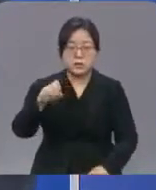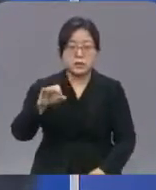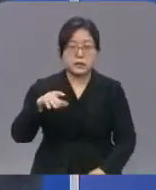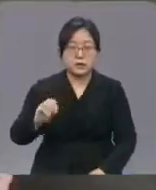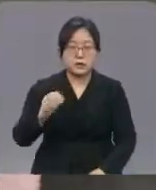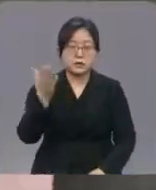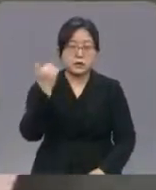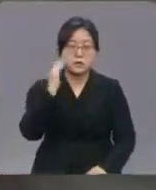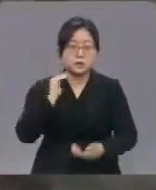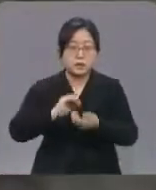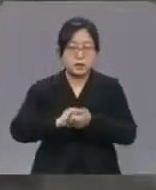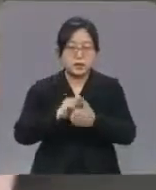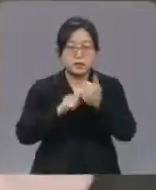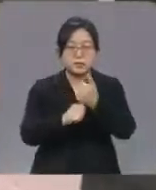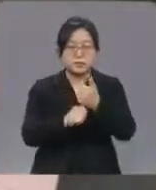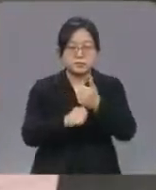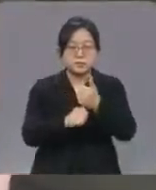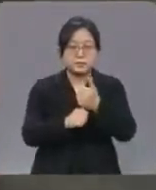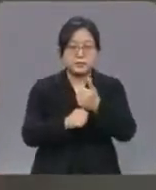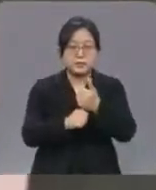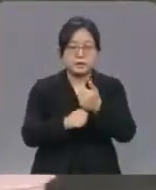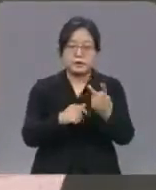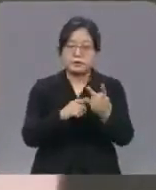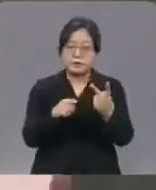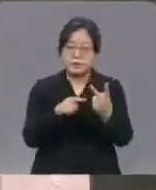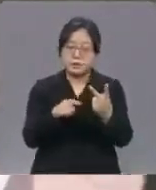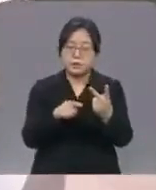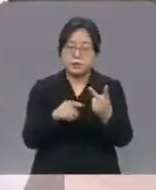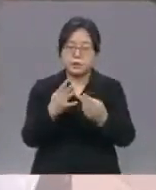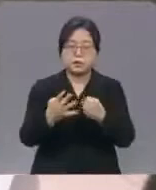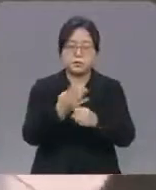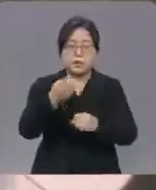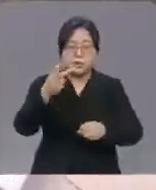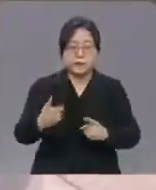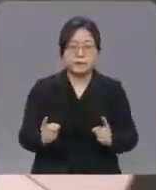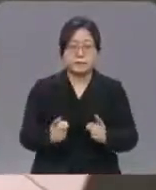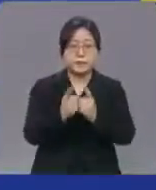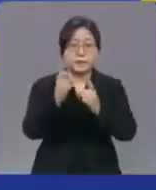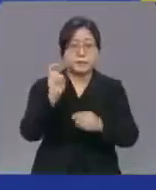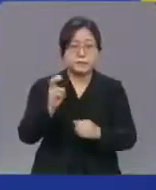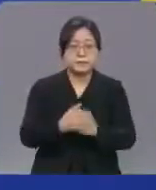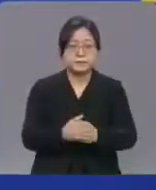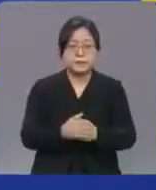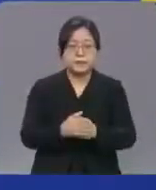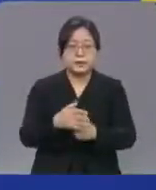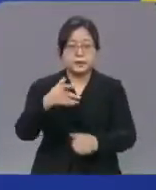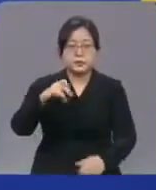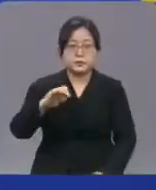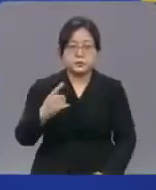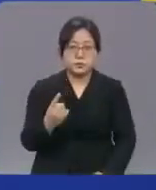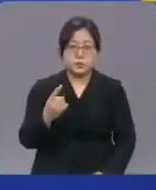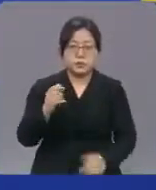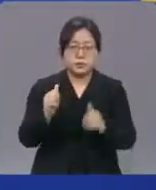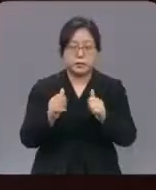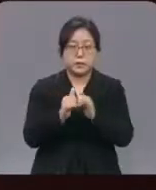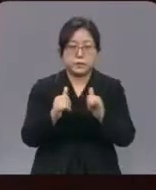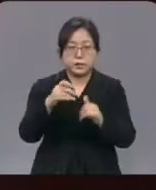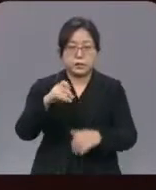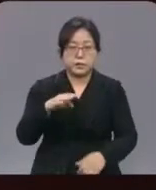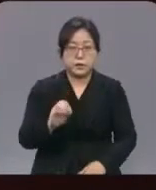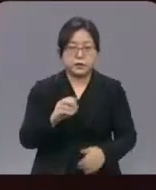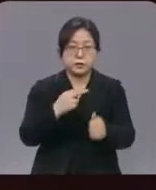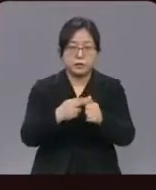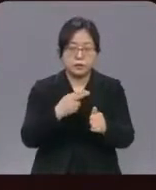강기정 전 청와대 정무수석이 양강 구도 속에 4년 만에 다시 맞붙습니다. 정준호 변호사와 김혜경 남부대